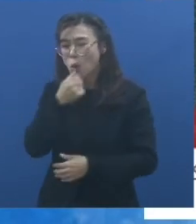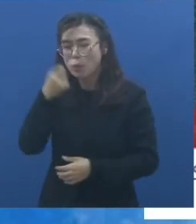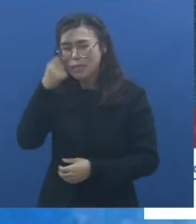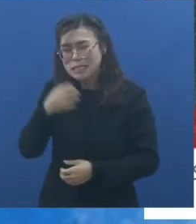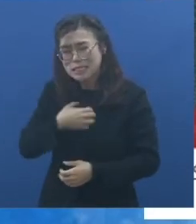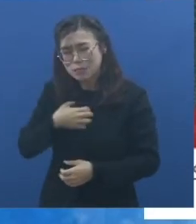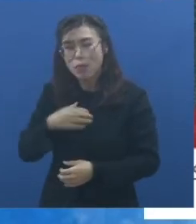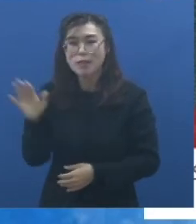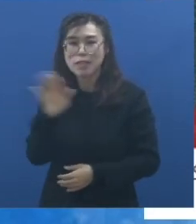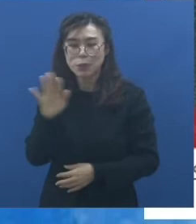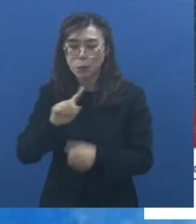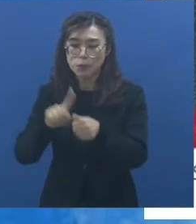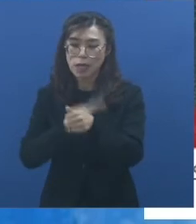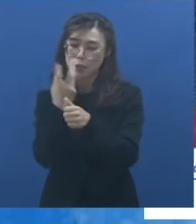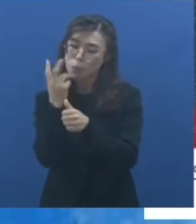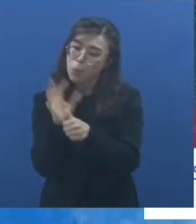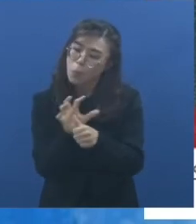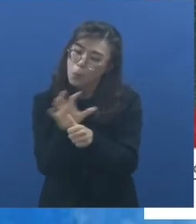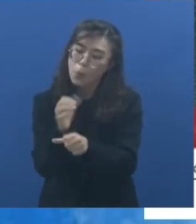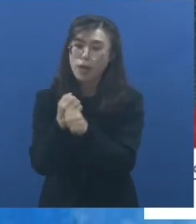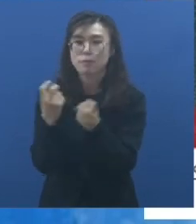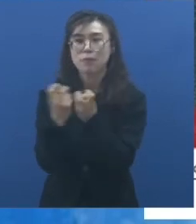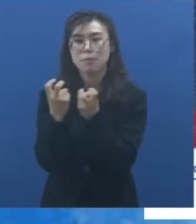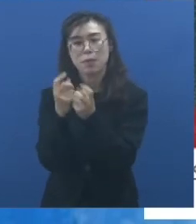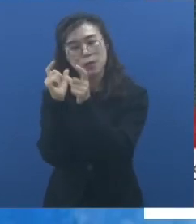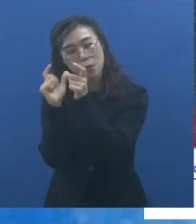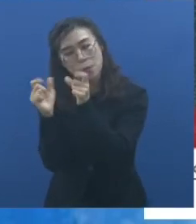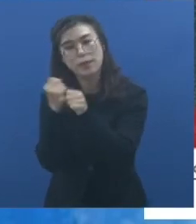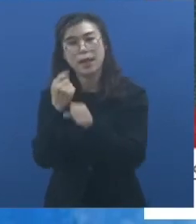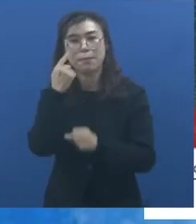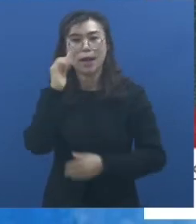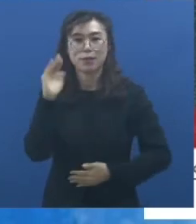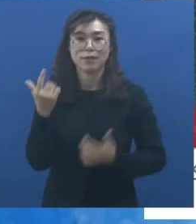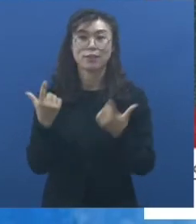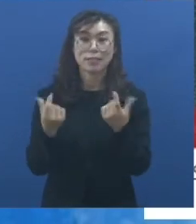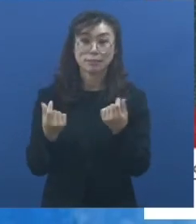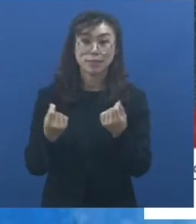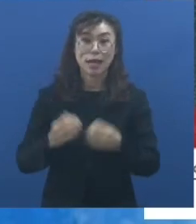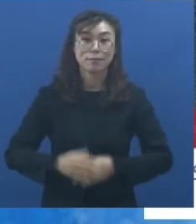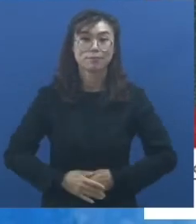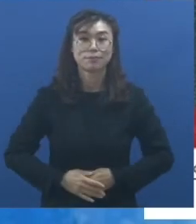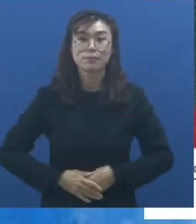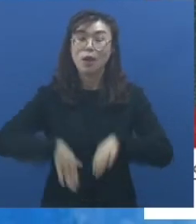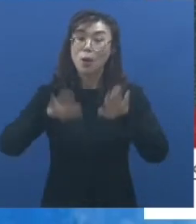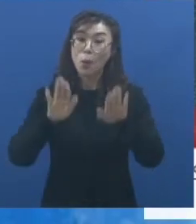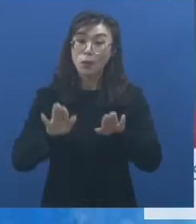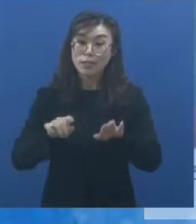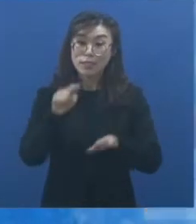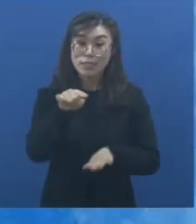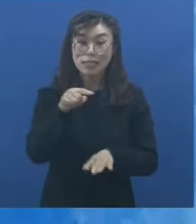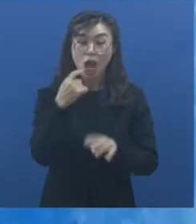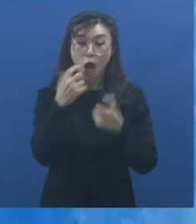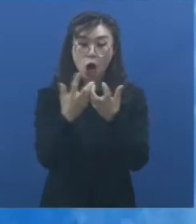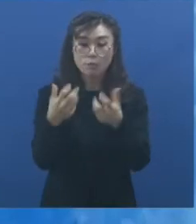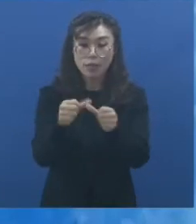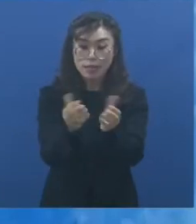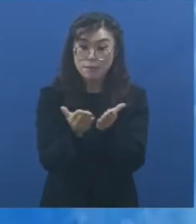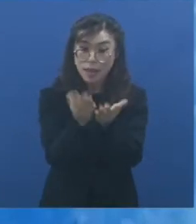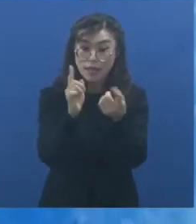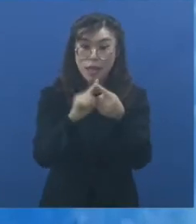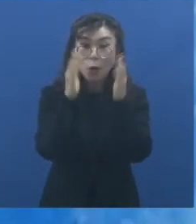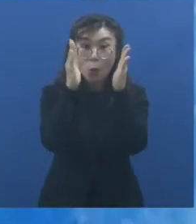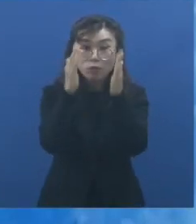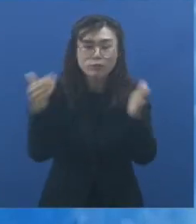우리가 생각을 해 봐야 될 것 같죠 그러면 오늘 3 빙 서너 에 관한 얘기는 이렇게 마치고 요 자 이제